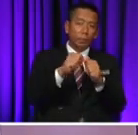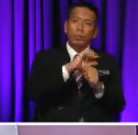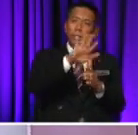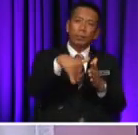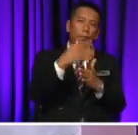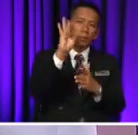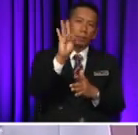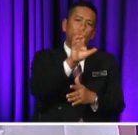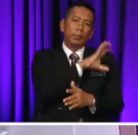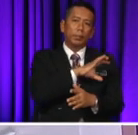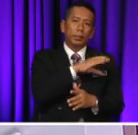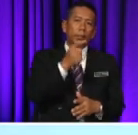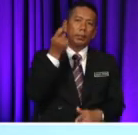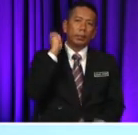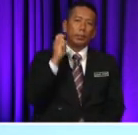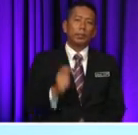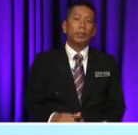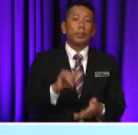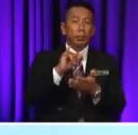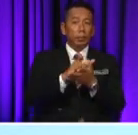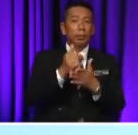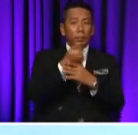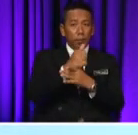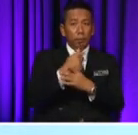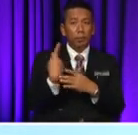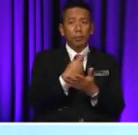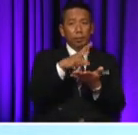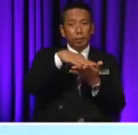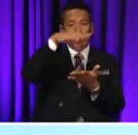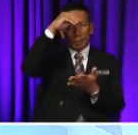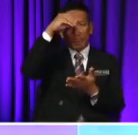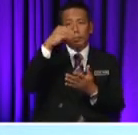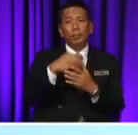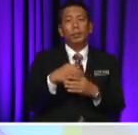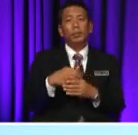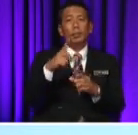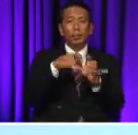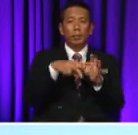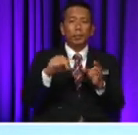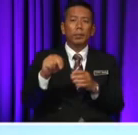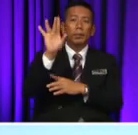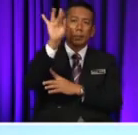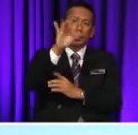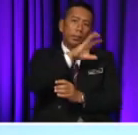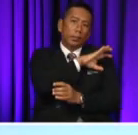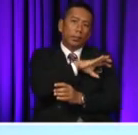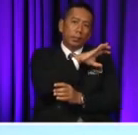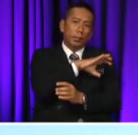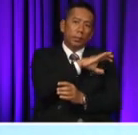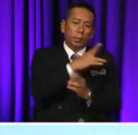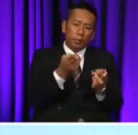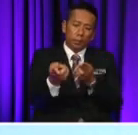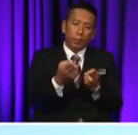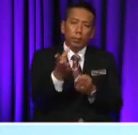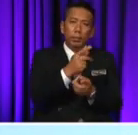sebutkan tadi yang kita belajar pada segmen yang pertama ini berkenaan dengan delapan ciri-ciri pengurus